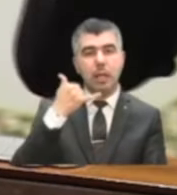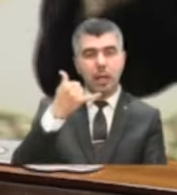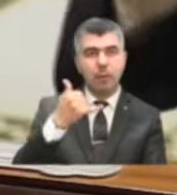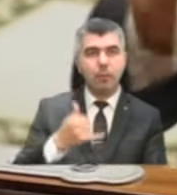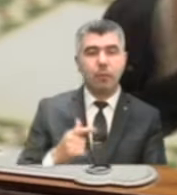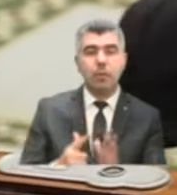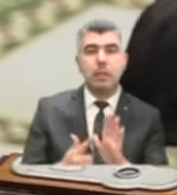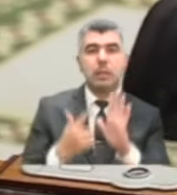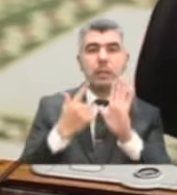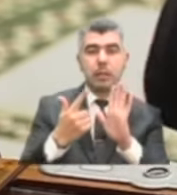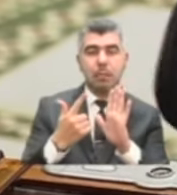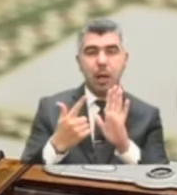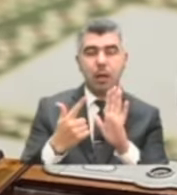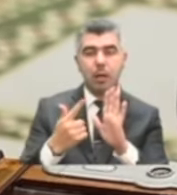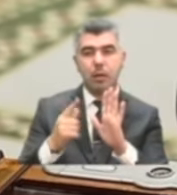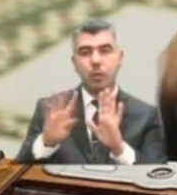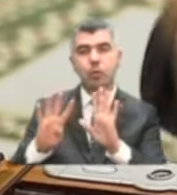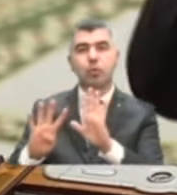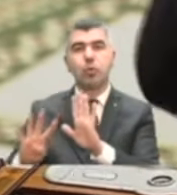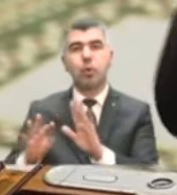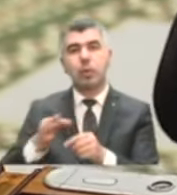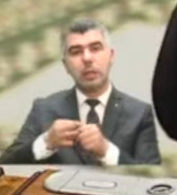7 جويلي الى 9 اغسطس